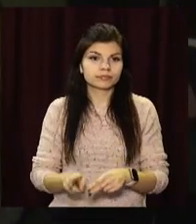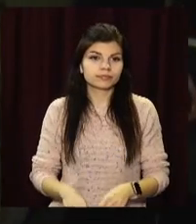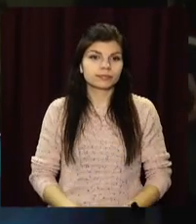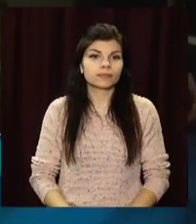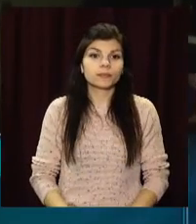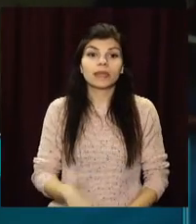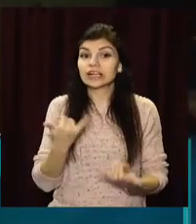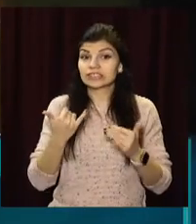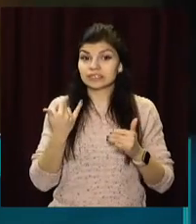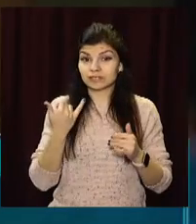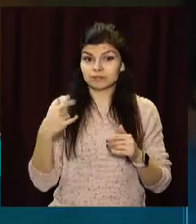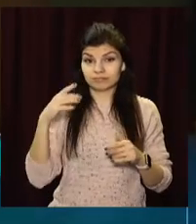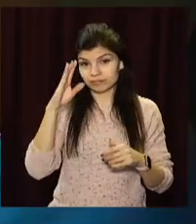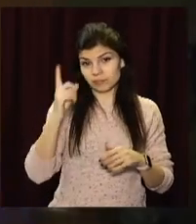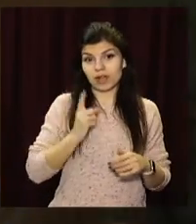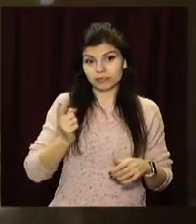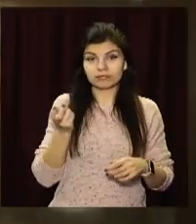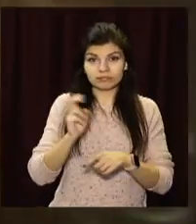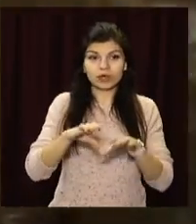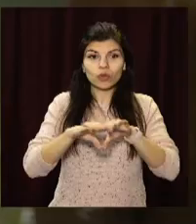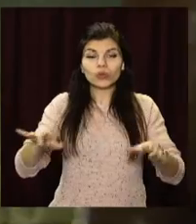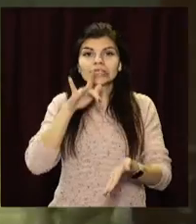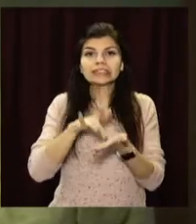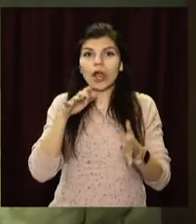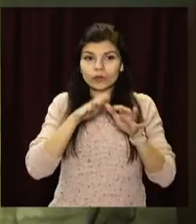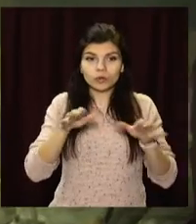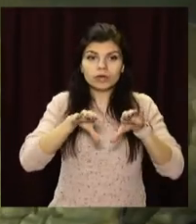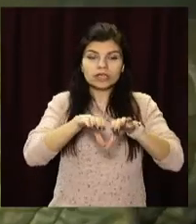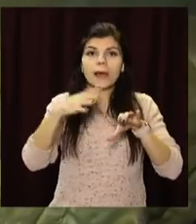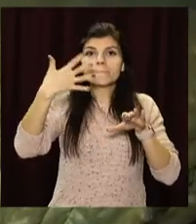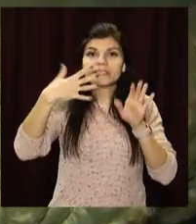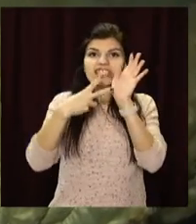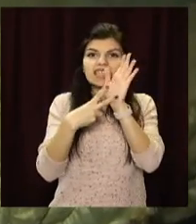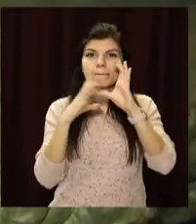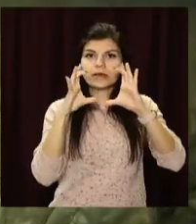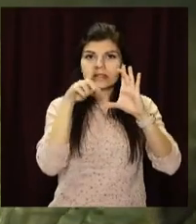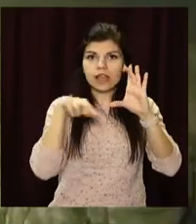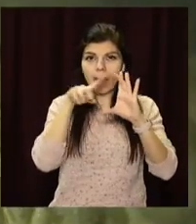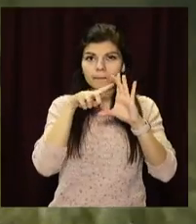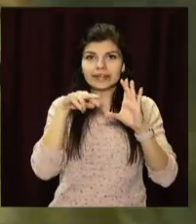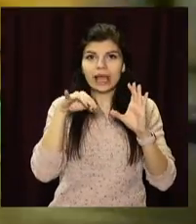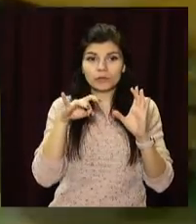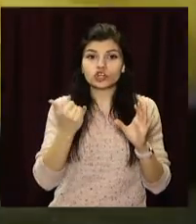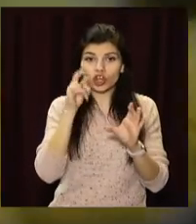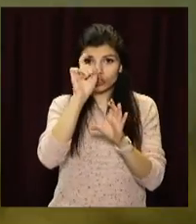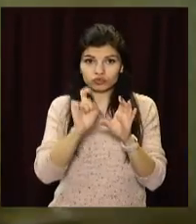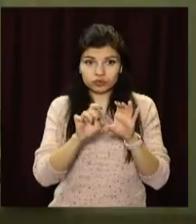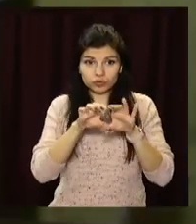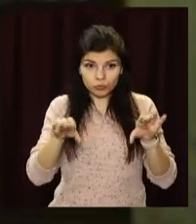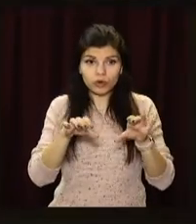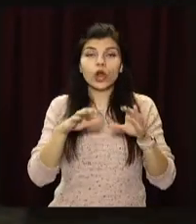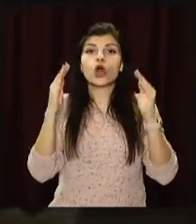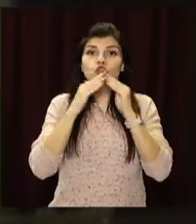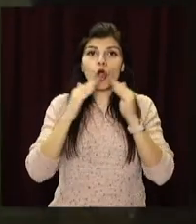Сейчас ребята приехали, меняют трубопровод центрального отопления диаметром 57. Сейчас заварят трубу, запустим